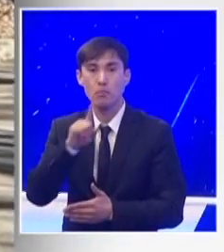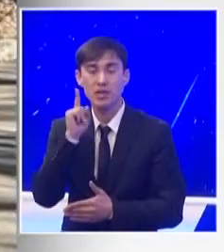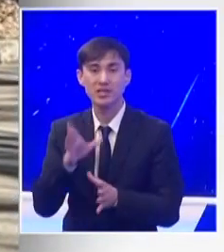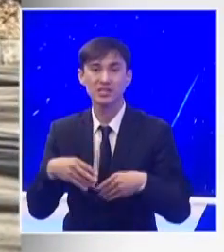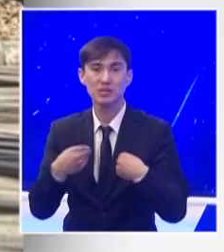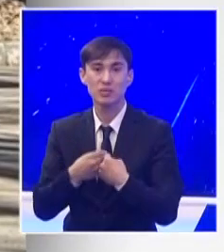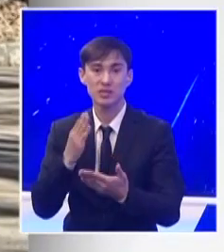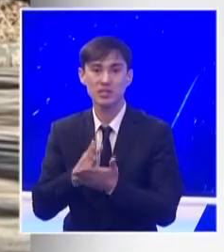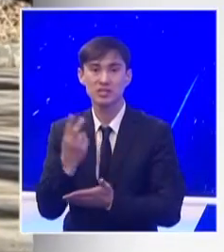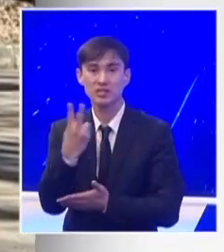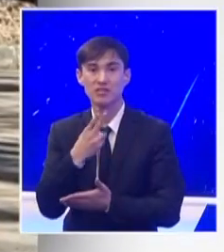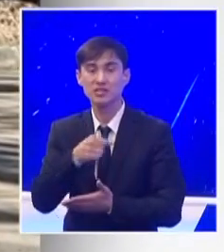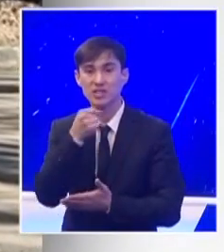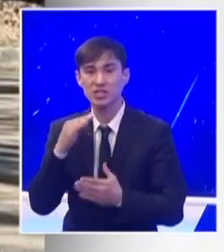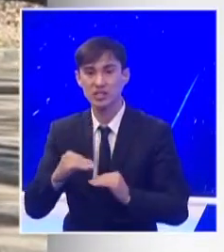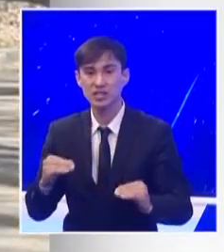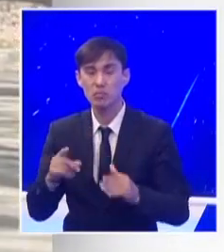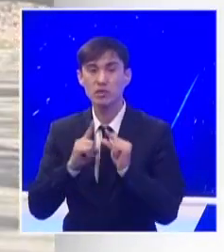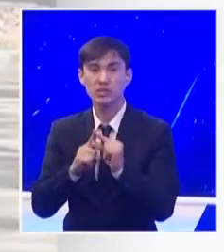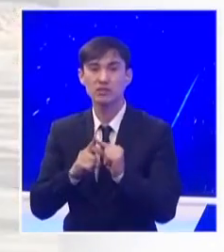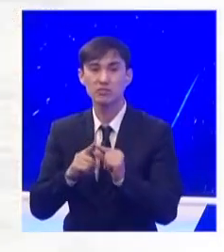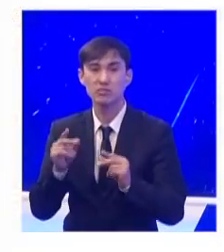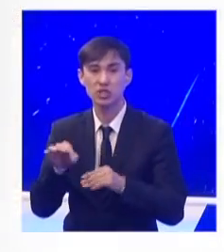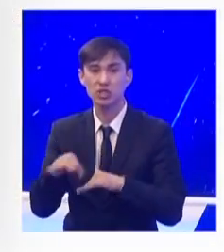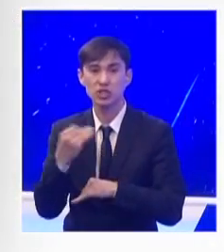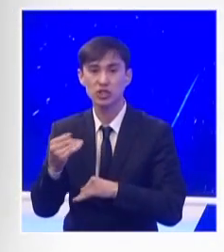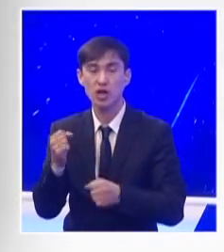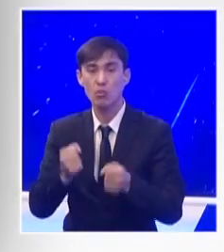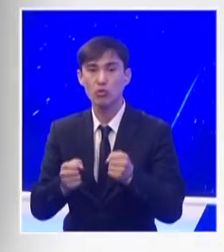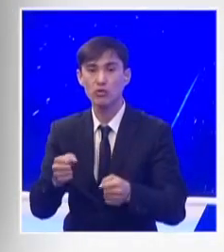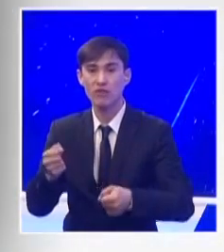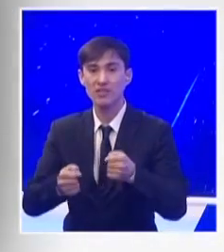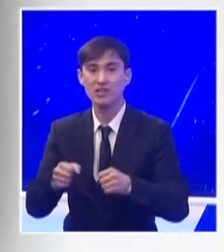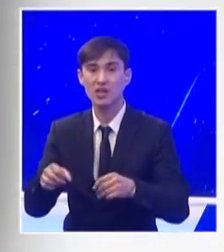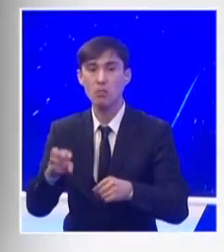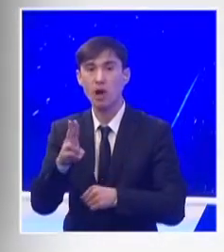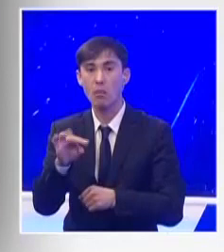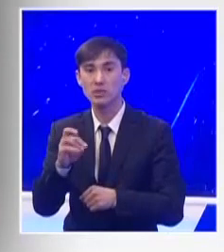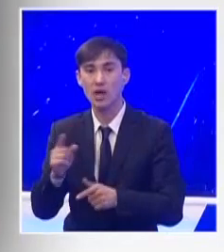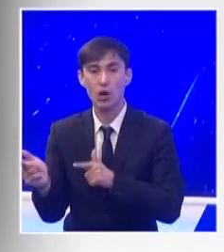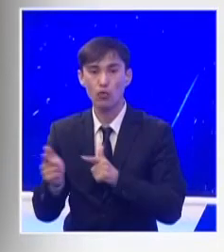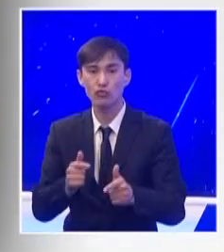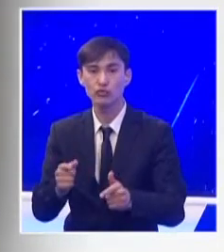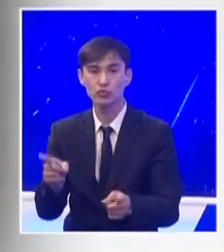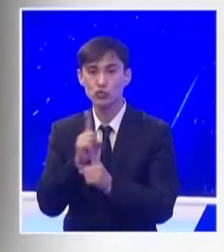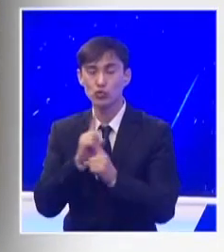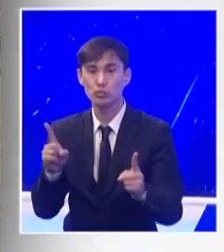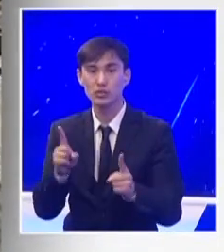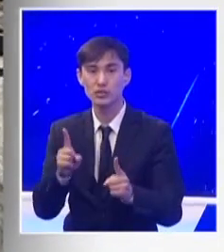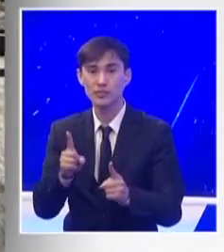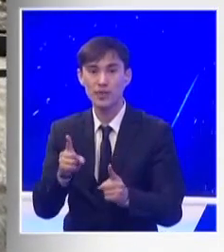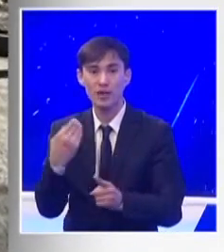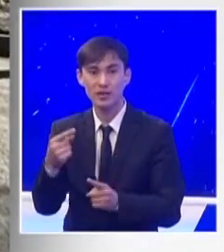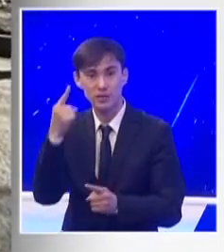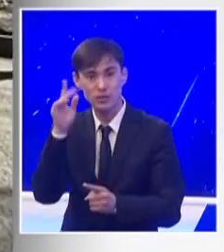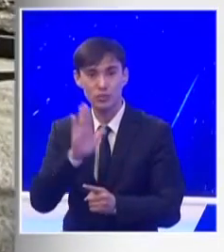старших детей, сына и дочь. По словам женщины, ее супруг работает водителем КАМАЗа. Однако о готовящемся сюрпризе она не подозревала.